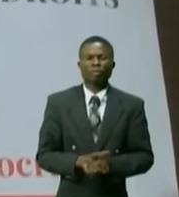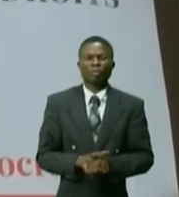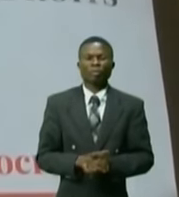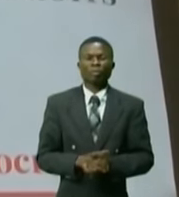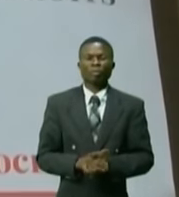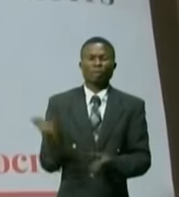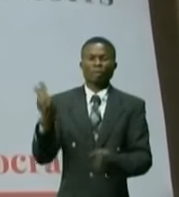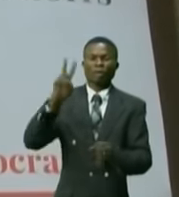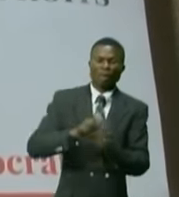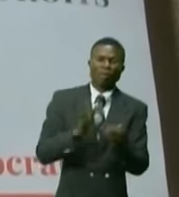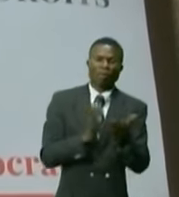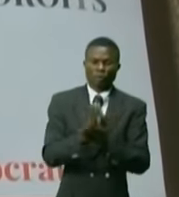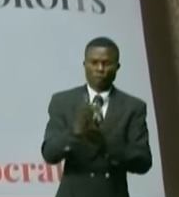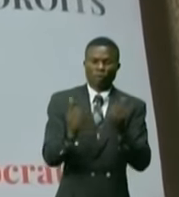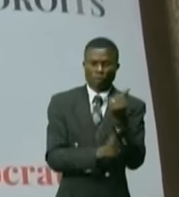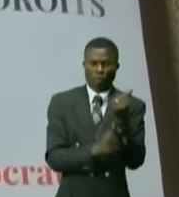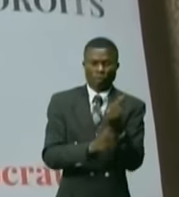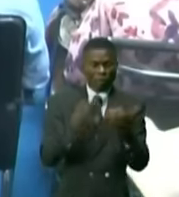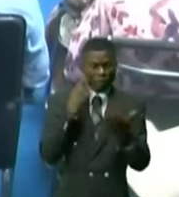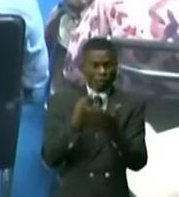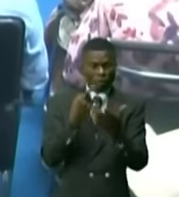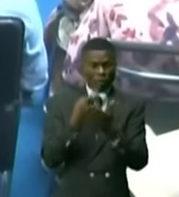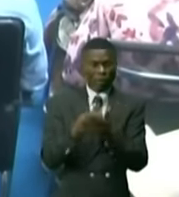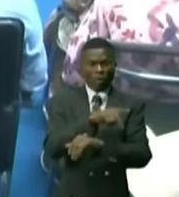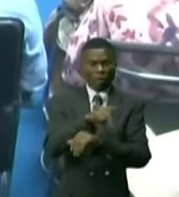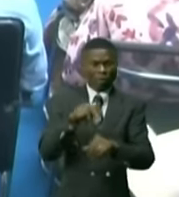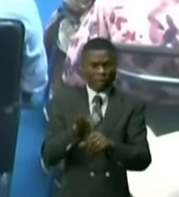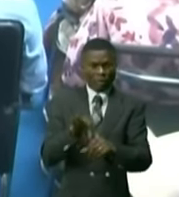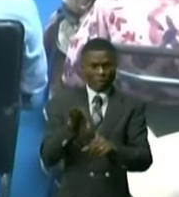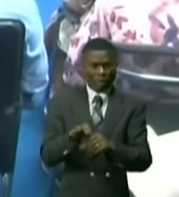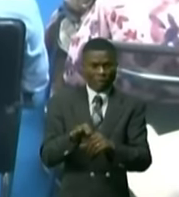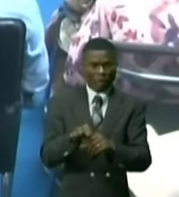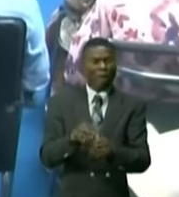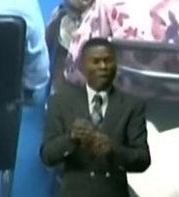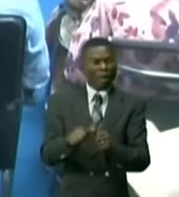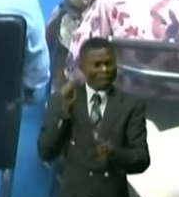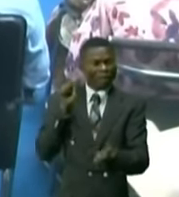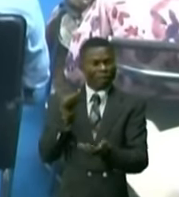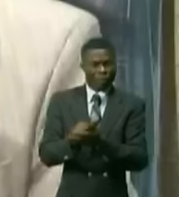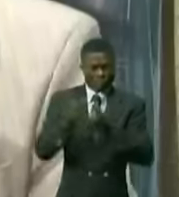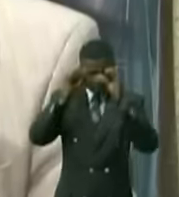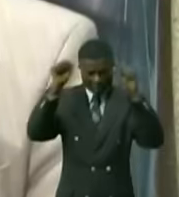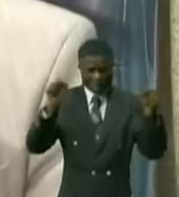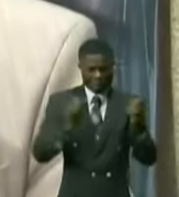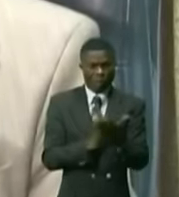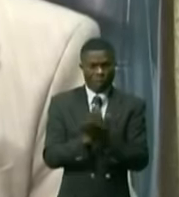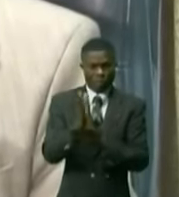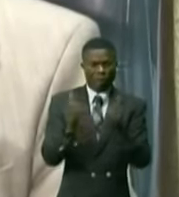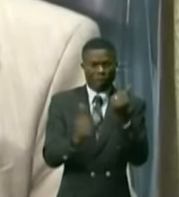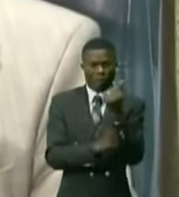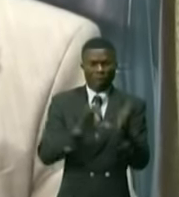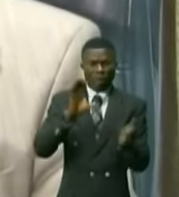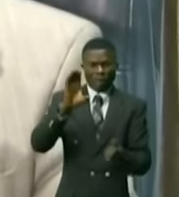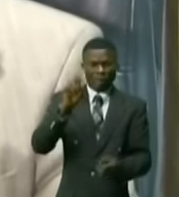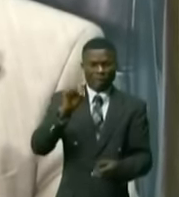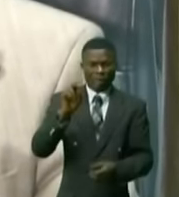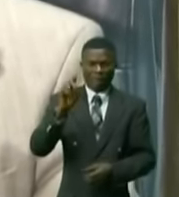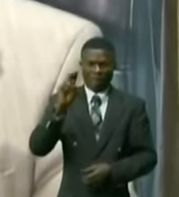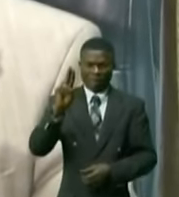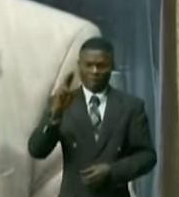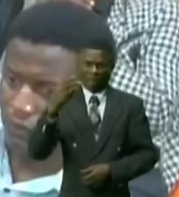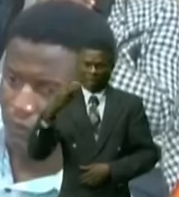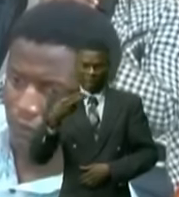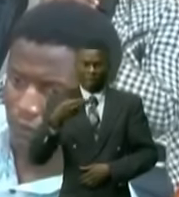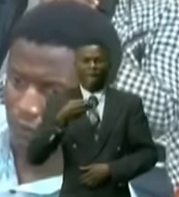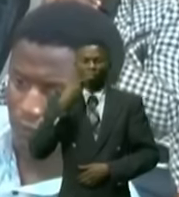Les violences des droits de l'homme constatées en période de scrutin peuvent être évitées. Le président de la CNDH, Paul Tsapou Mukulu, a tenu un